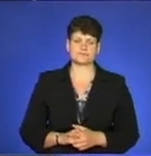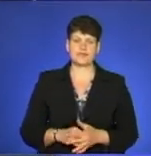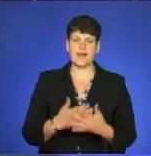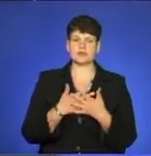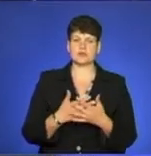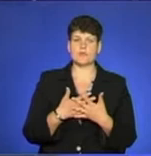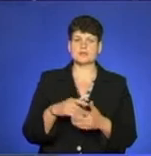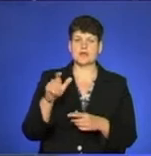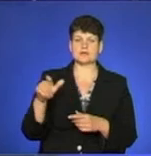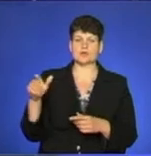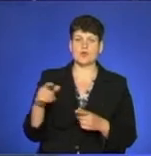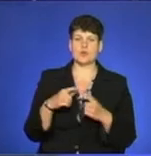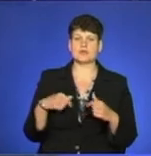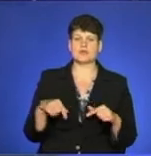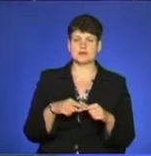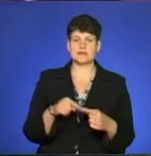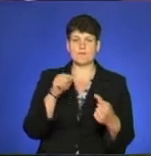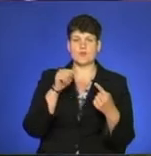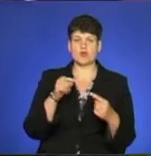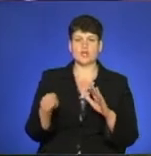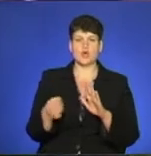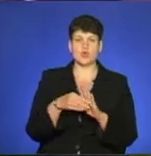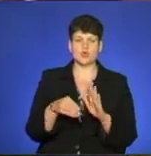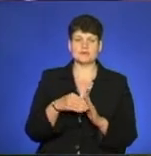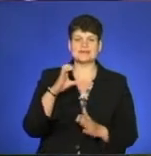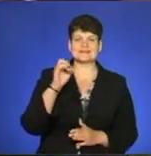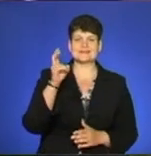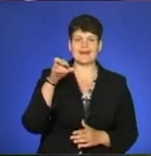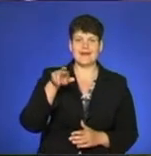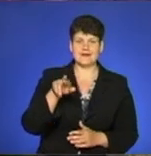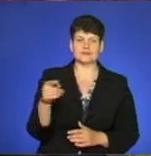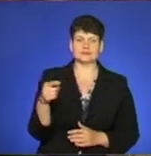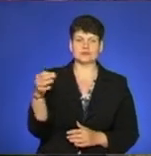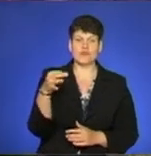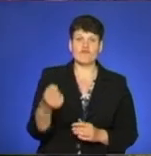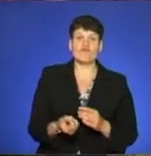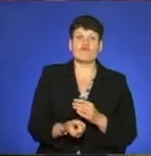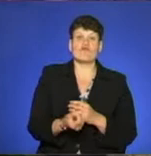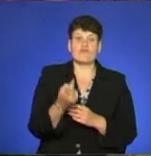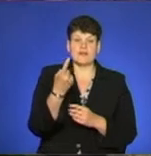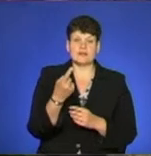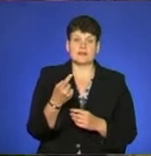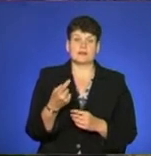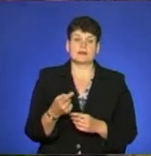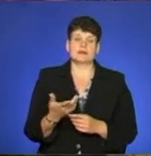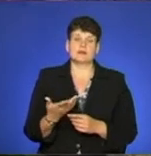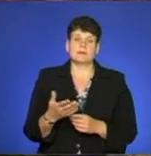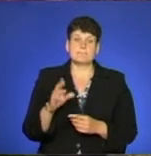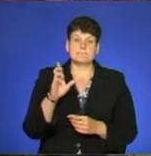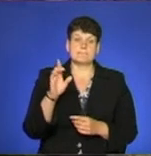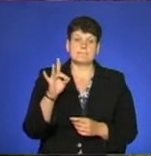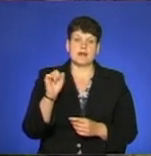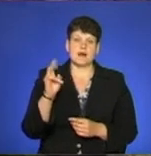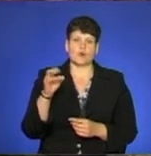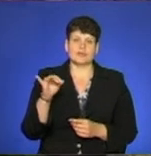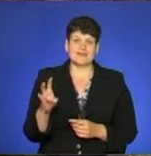Активісти громадської організації «Протидія корупції та моніторинг екології Скеля» на Тернопільському ставі виявили браконьєрів. На Гарячому затримали трьох